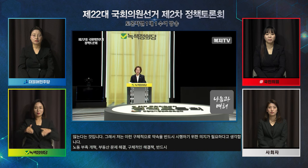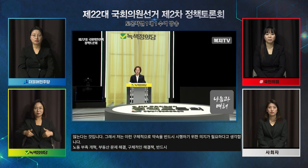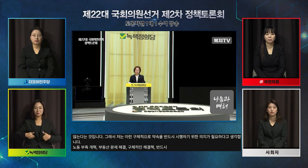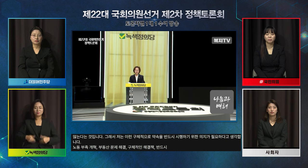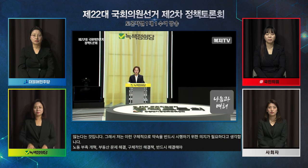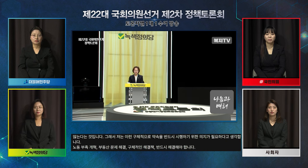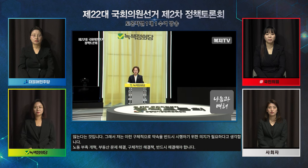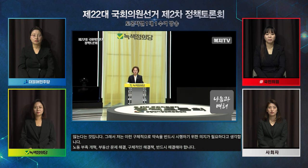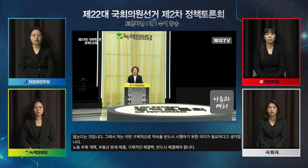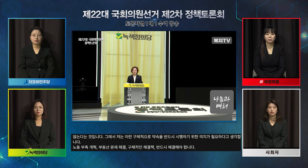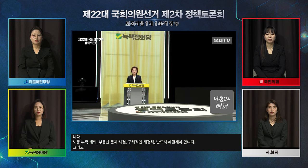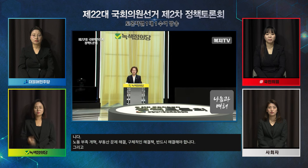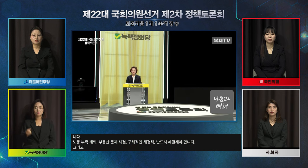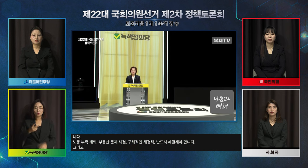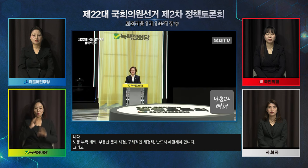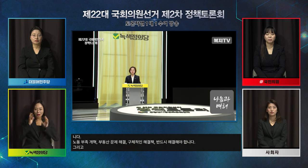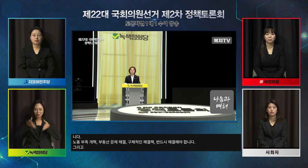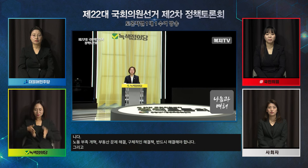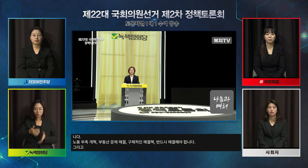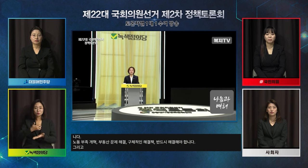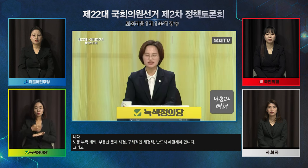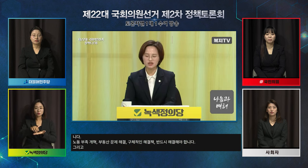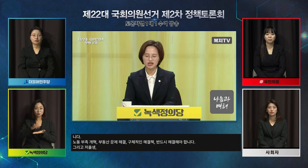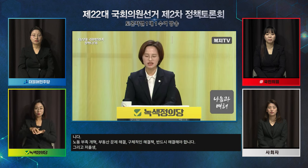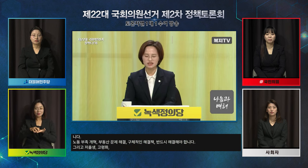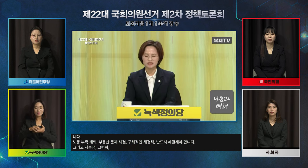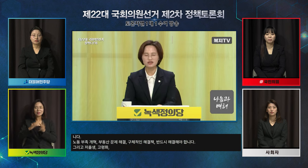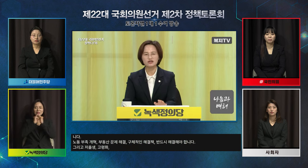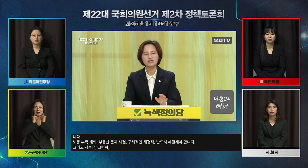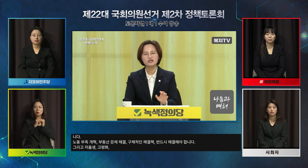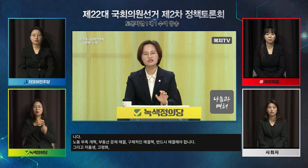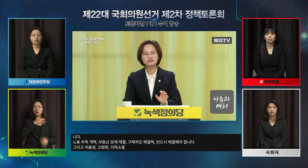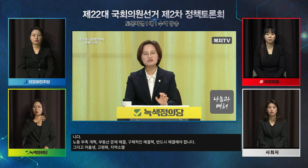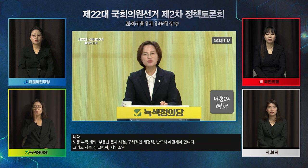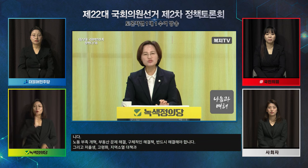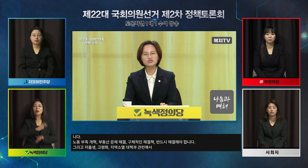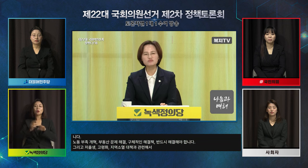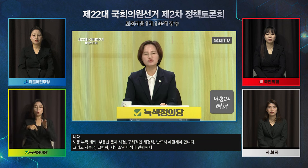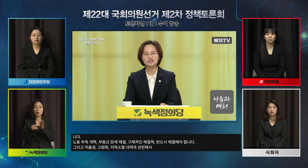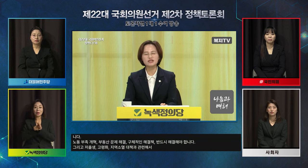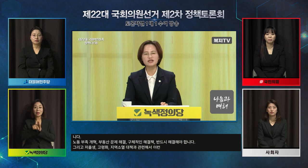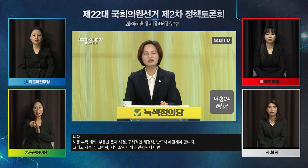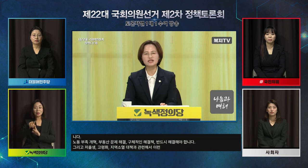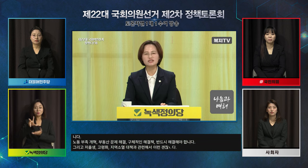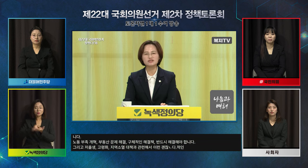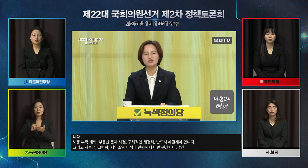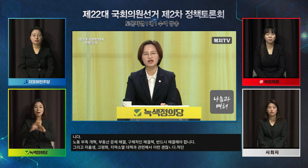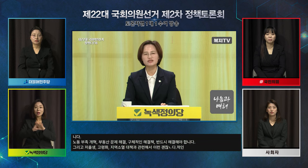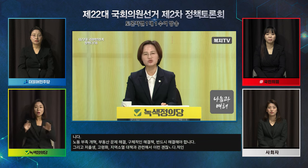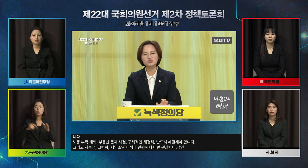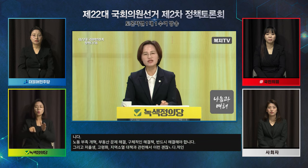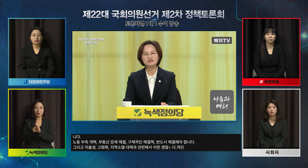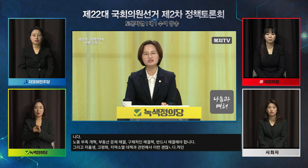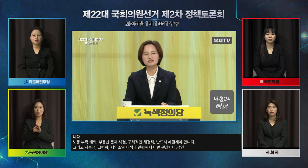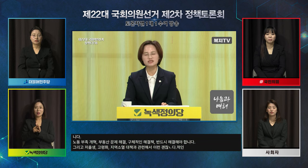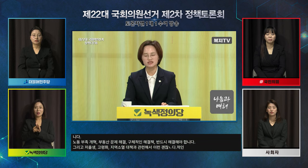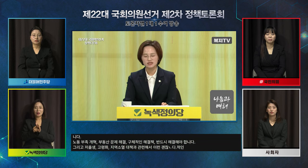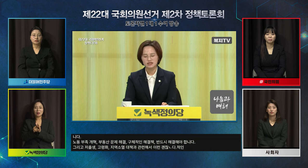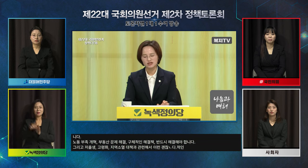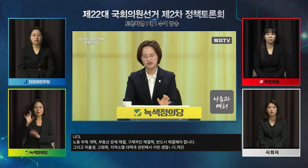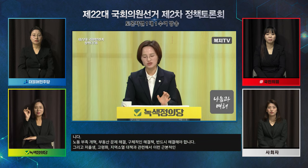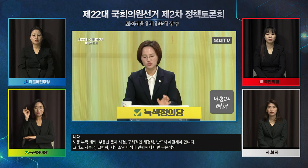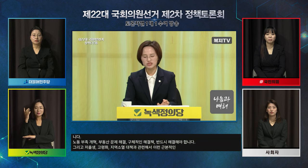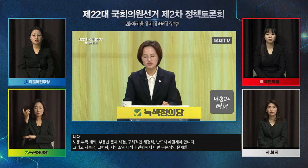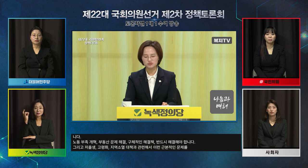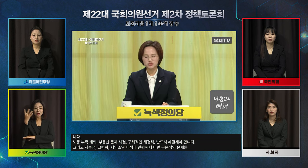그리고 저출생, 고령화, 지역소멸 대책과 관련해서 이런 근본적인 문제를 해결하기 위한 초당적인